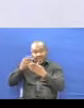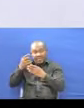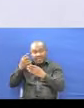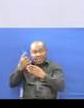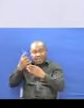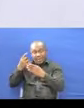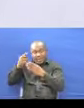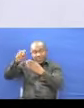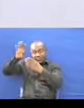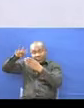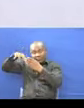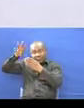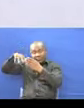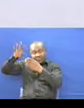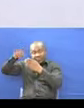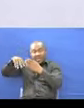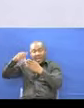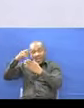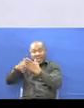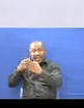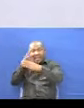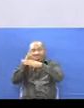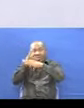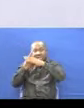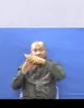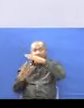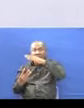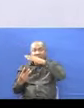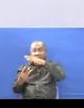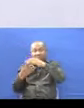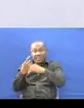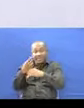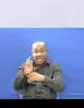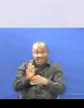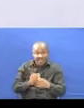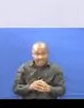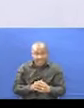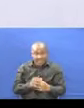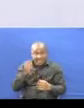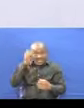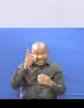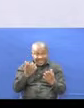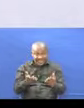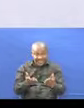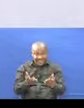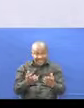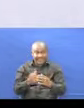gani? Ndio hii hapa moja ya tatu. Sawa sawa eh? Mmeelewa vizuri